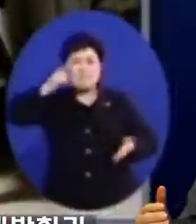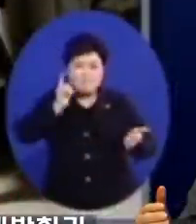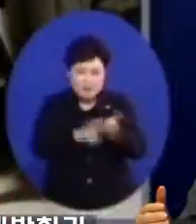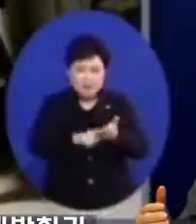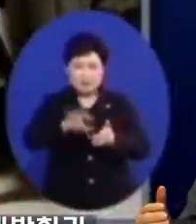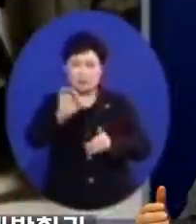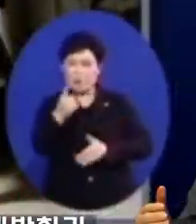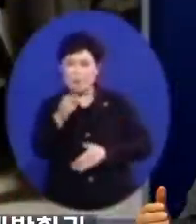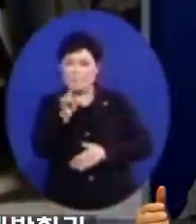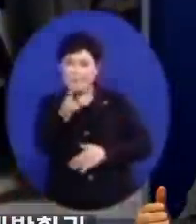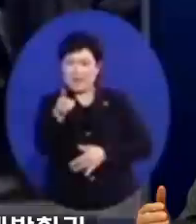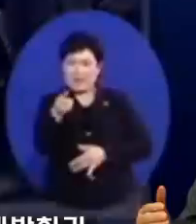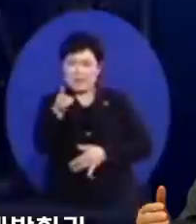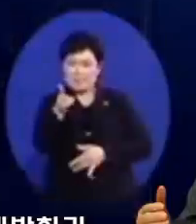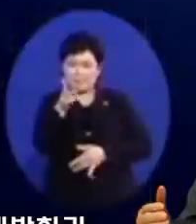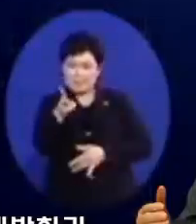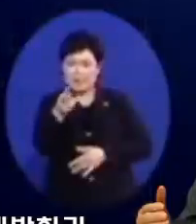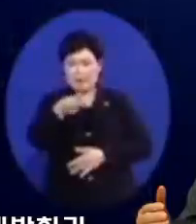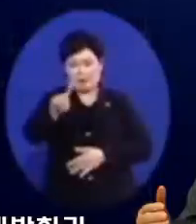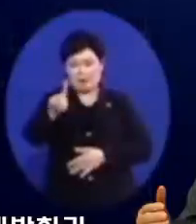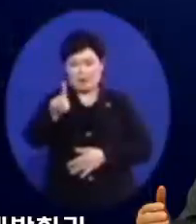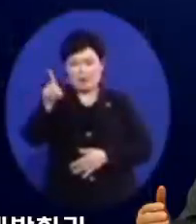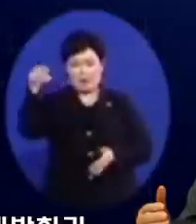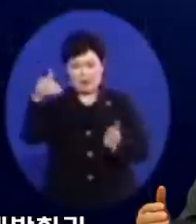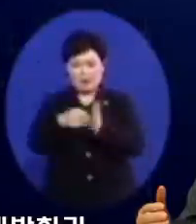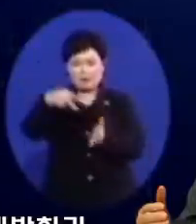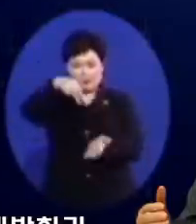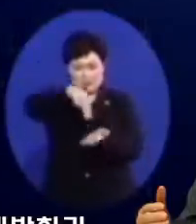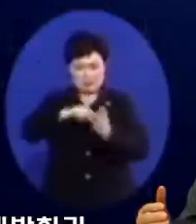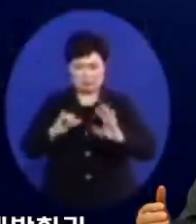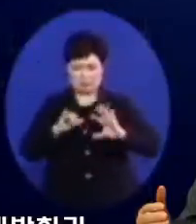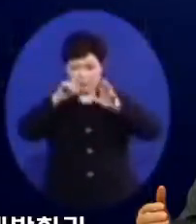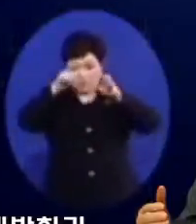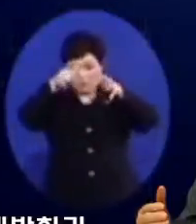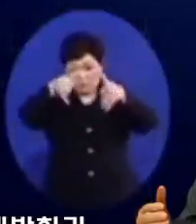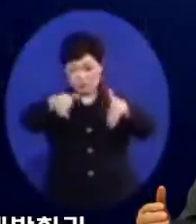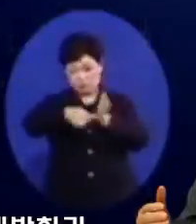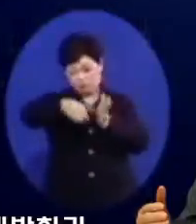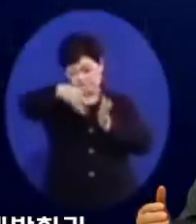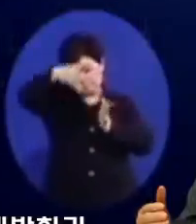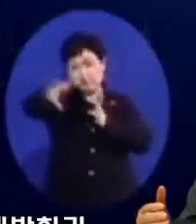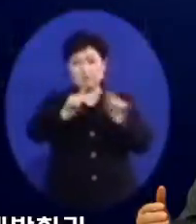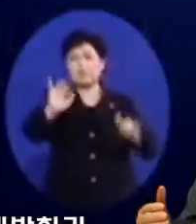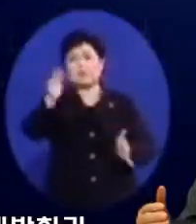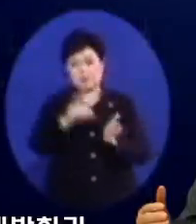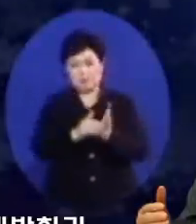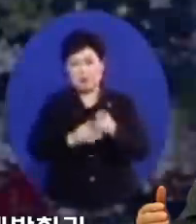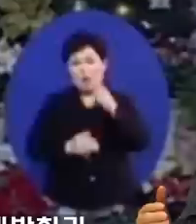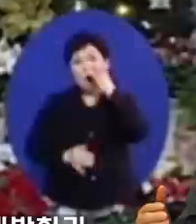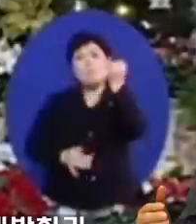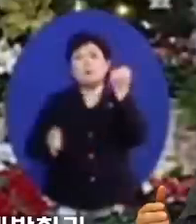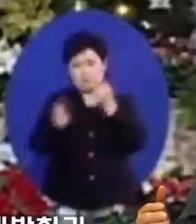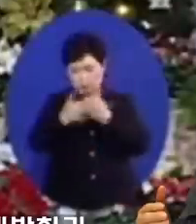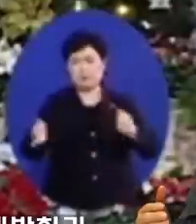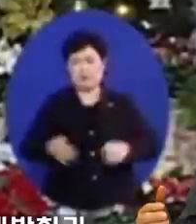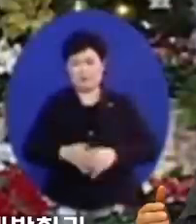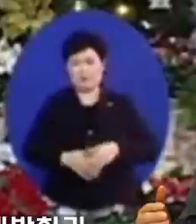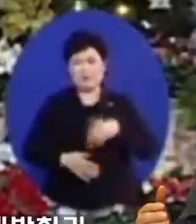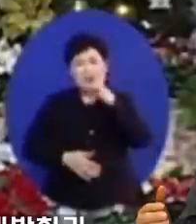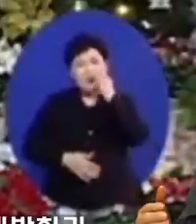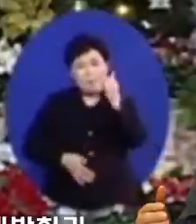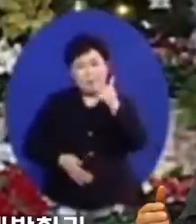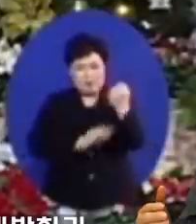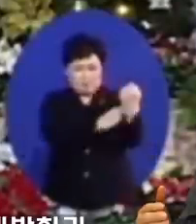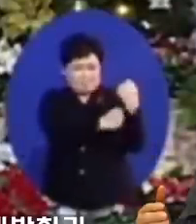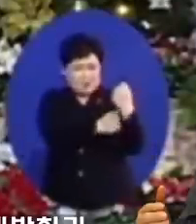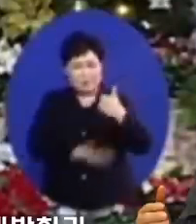있게 되고 그는 세계적인 오페라 가수가 된 것입니다. 어머니의 덕분입니다. 어머니가 격려해